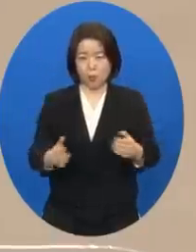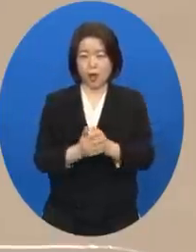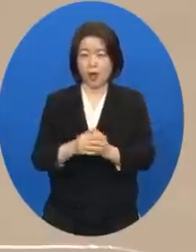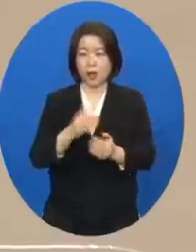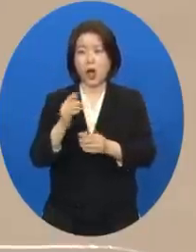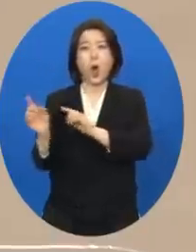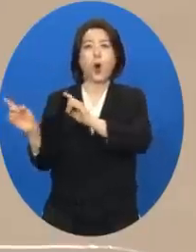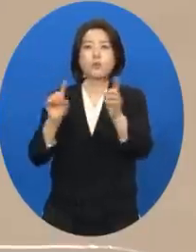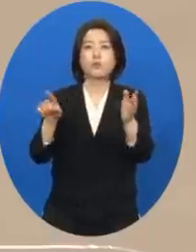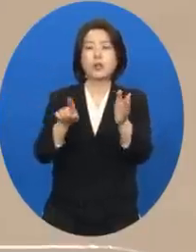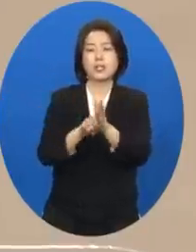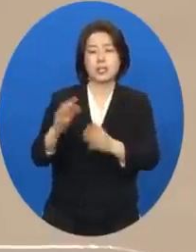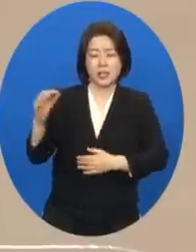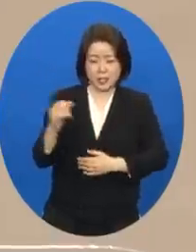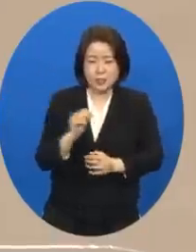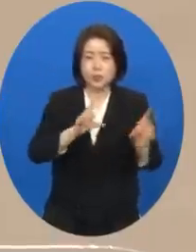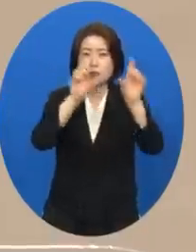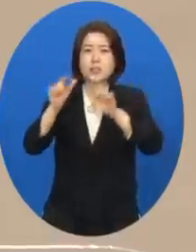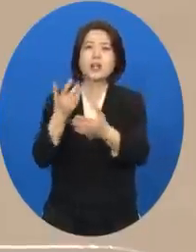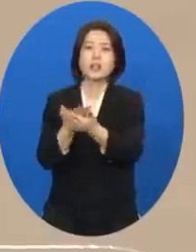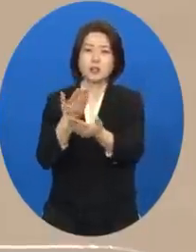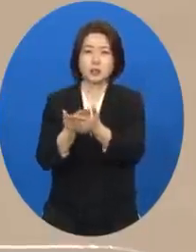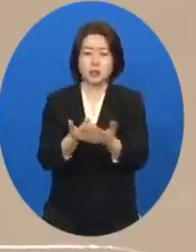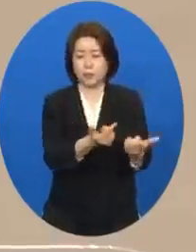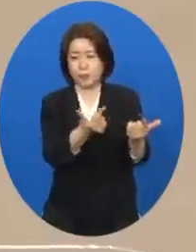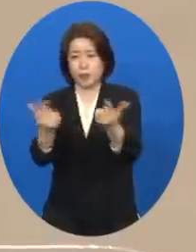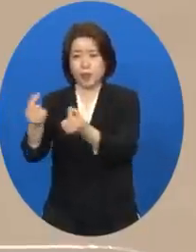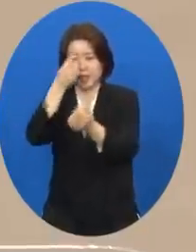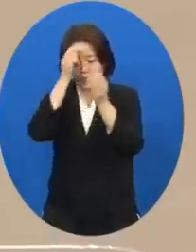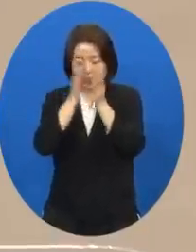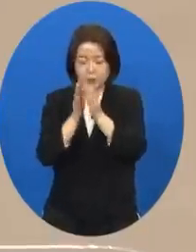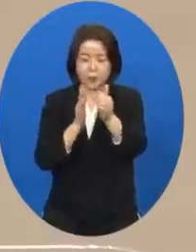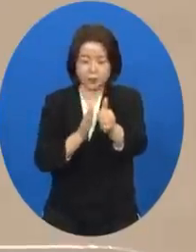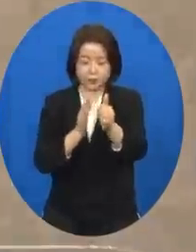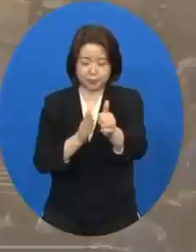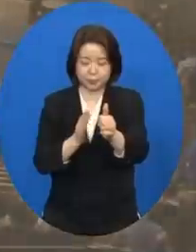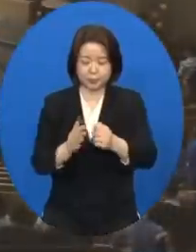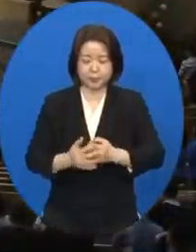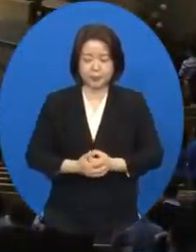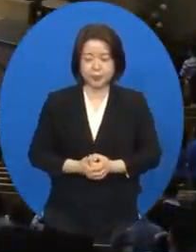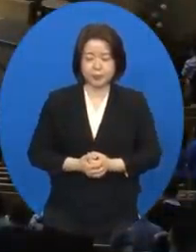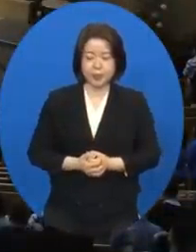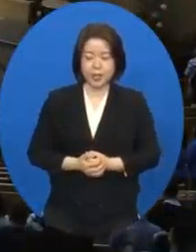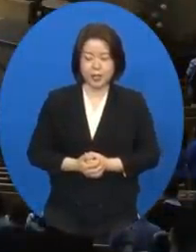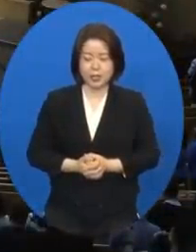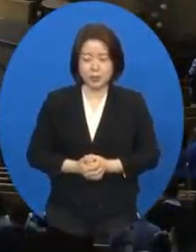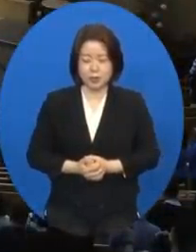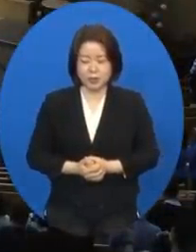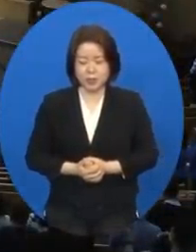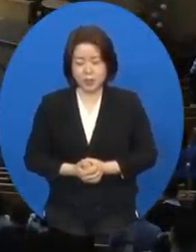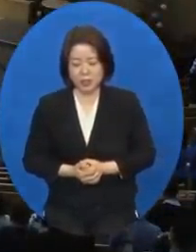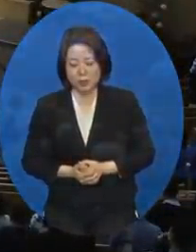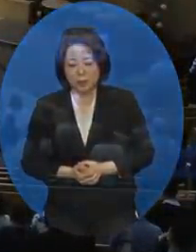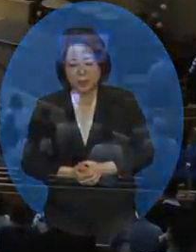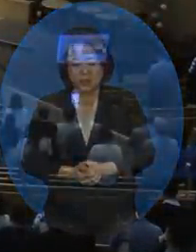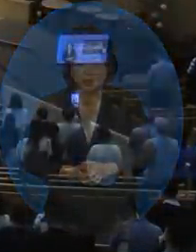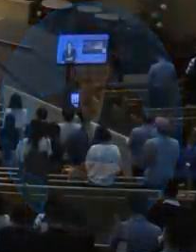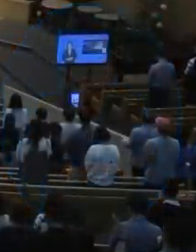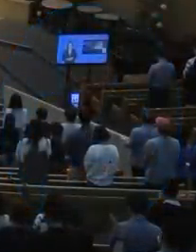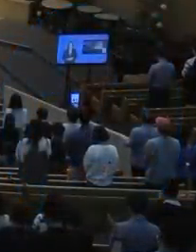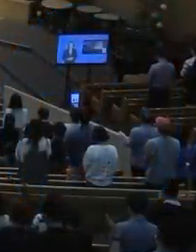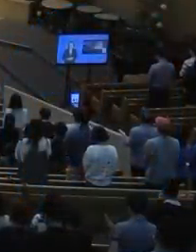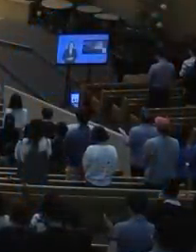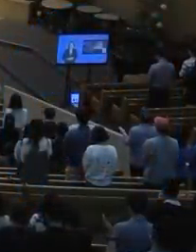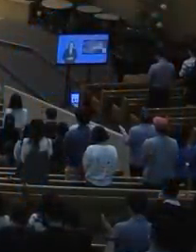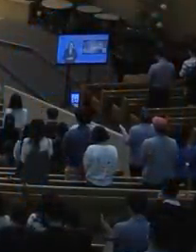부활 신앙으로 살게 해 주소서 우리 다 같이 기도하겠습니다 은혜와 사랑에 충만한 새나라 림 wrc